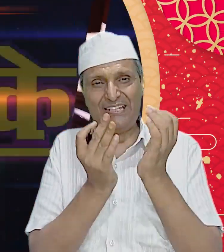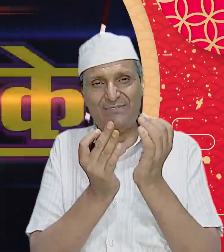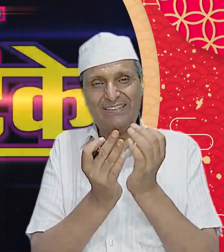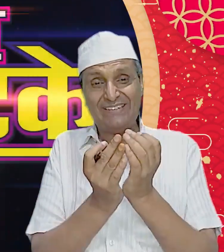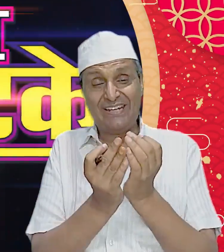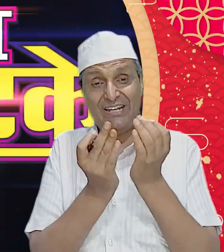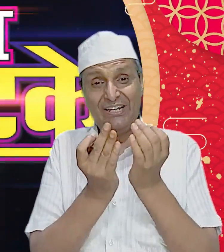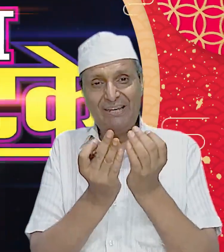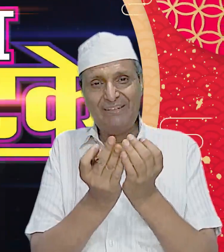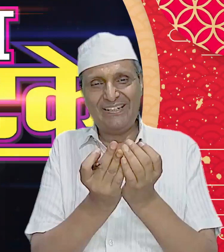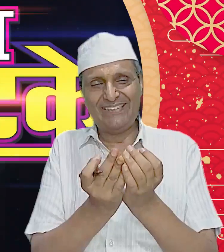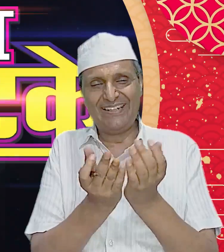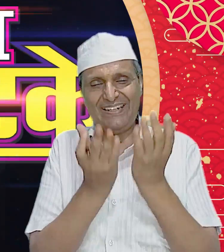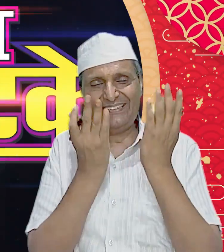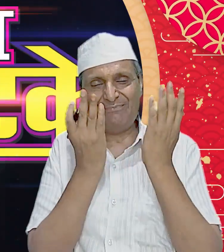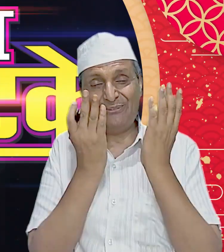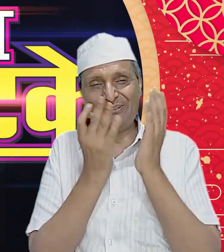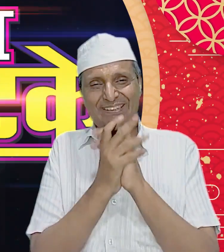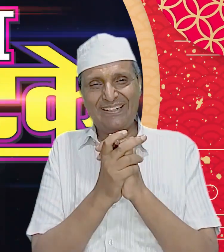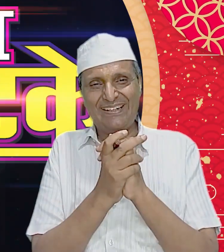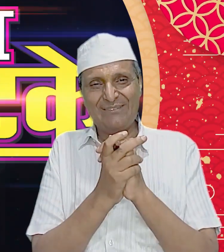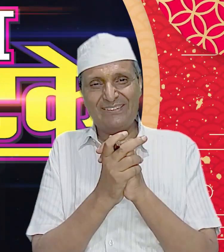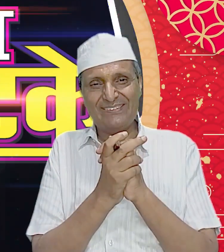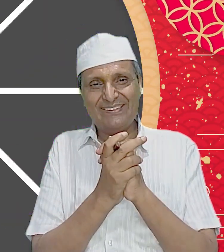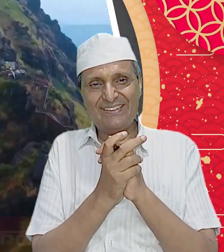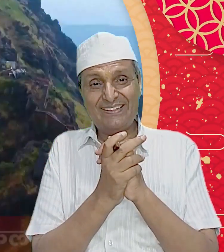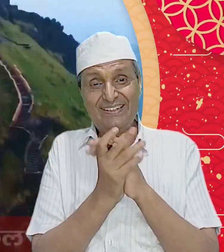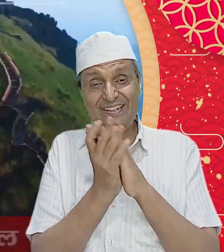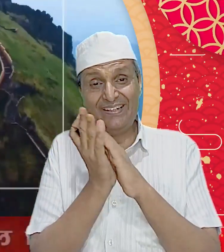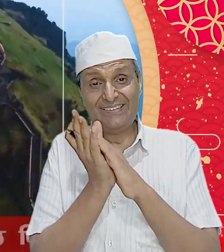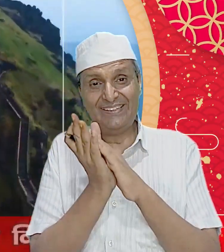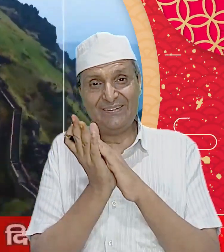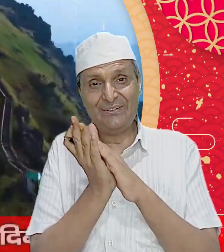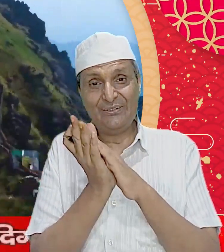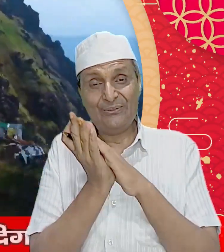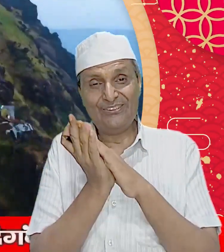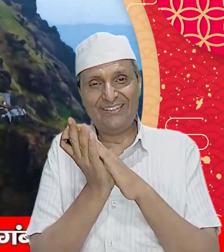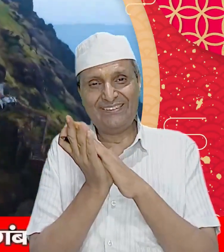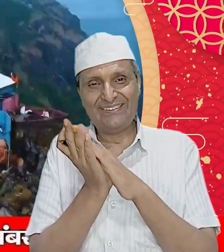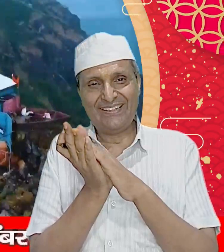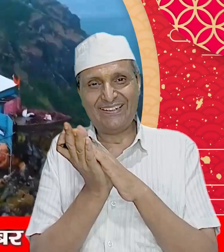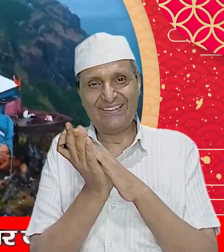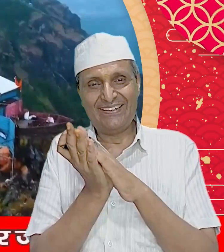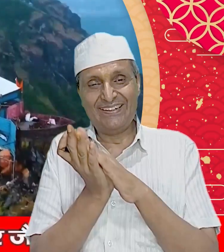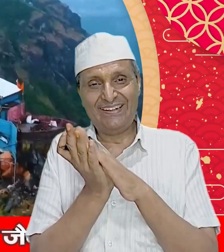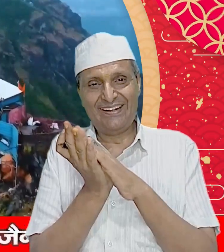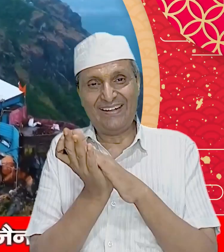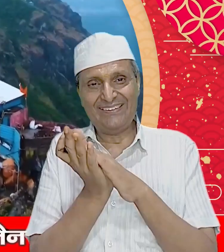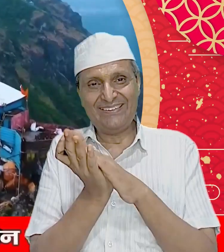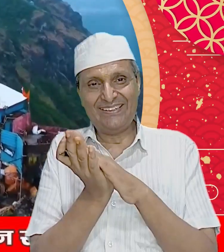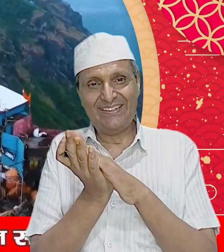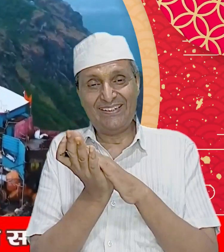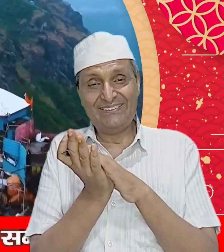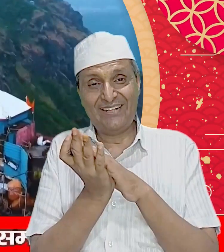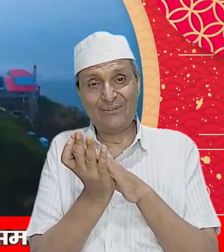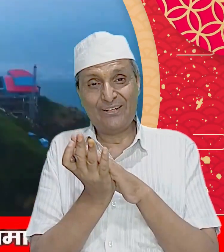हमारे 22वें तीर्थंकर नेमिनाथ जी का आज है मोक्ष कल्याण दिवस। इसी उज्जयंत शिखर गिरनार